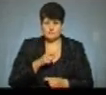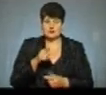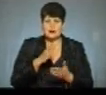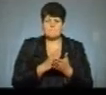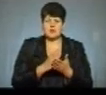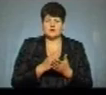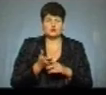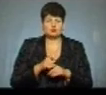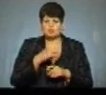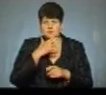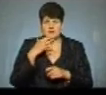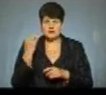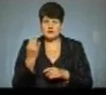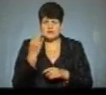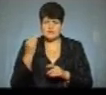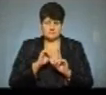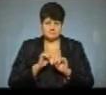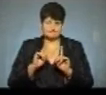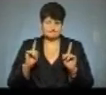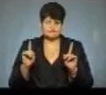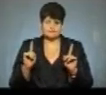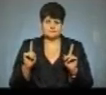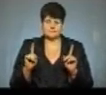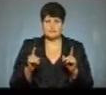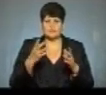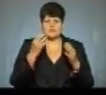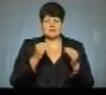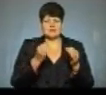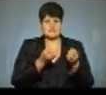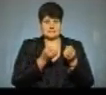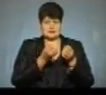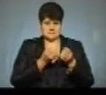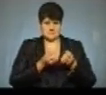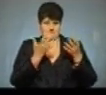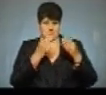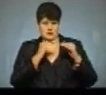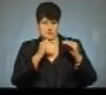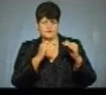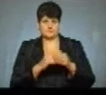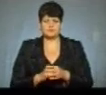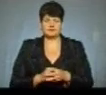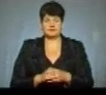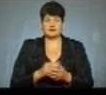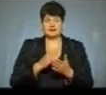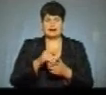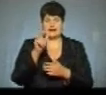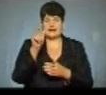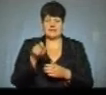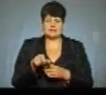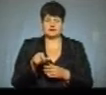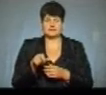має дуже багато цікавих елементів. Вдати її на світло, так? От. Тут є лінія, тут